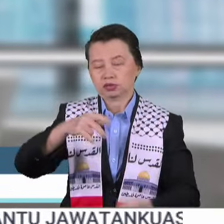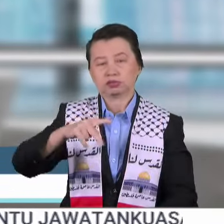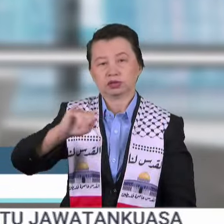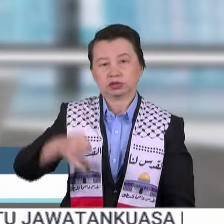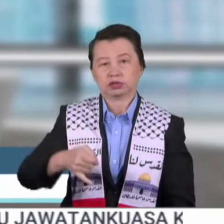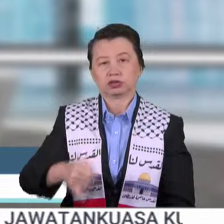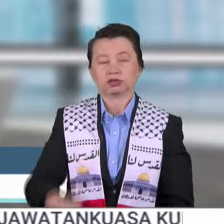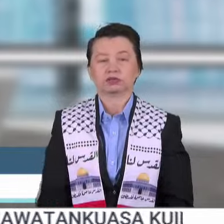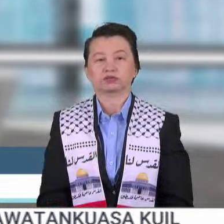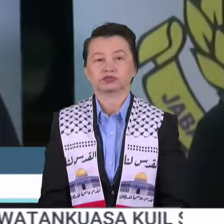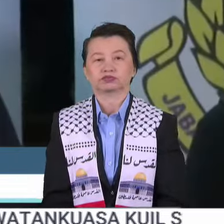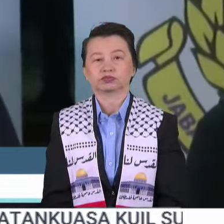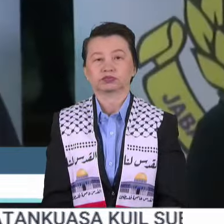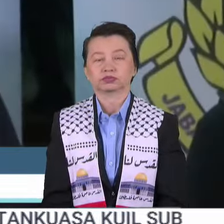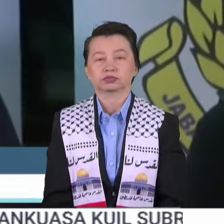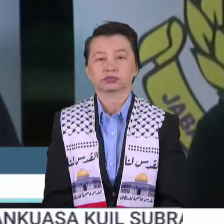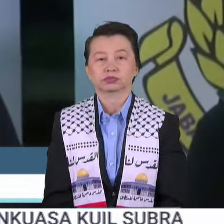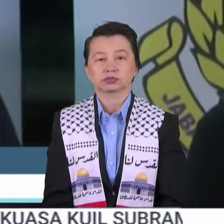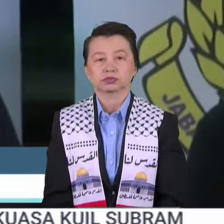P22.